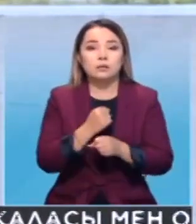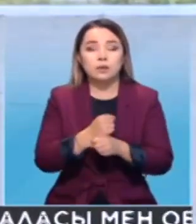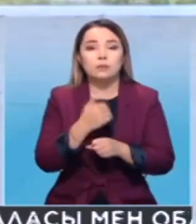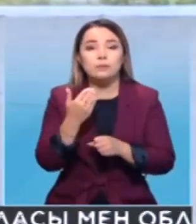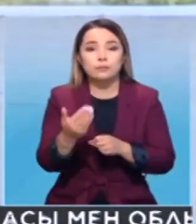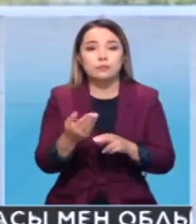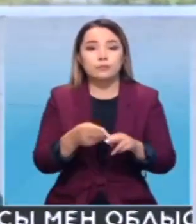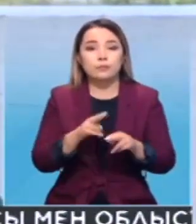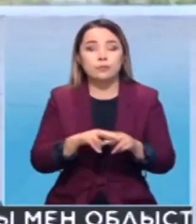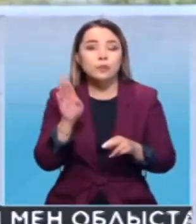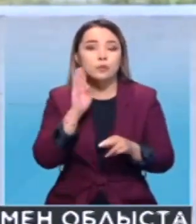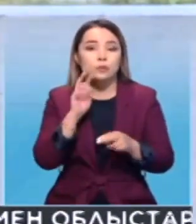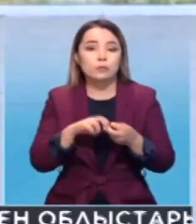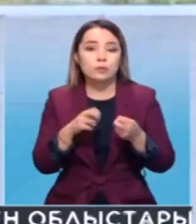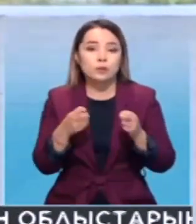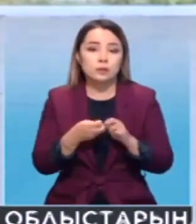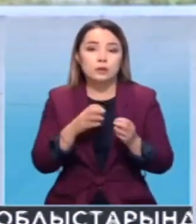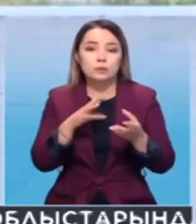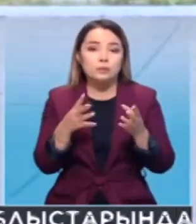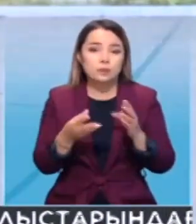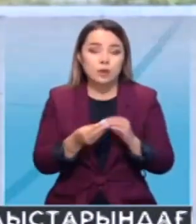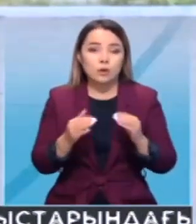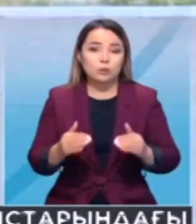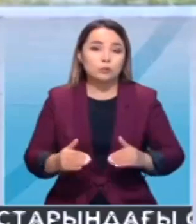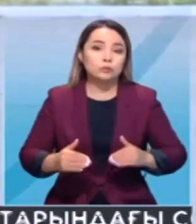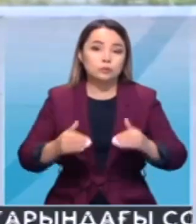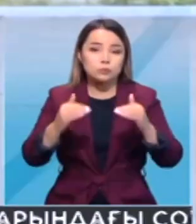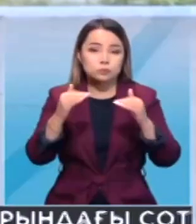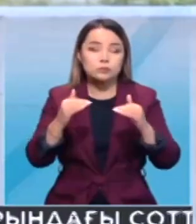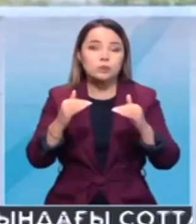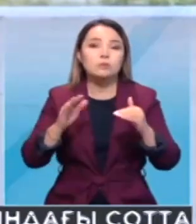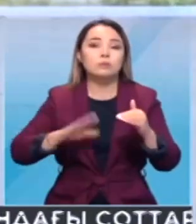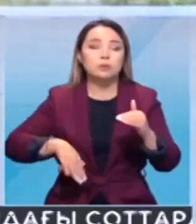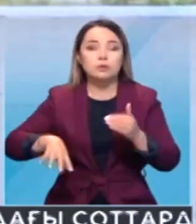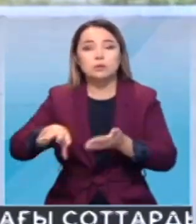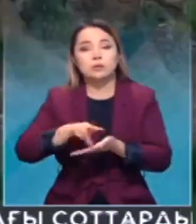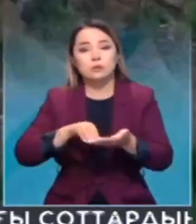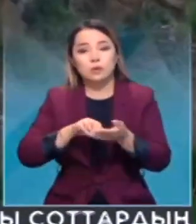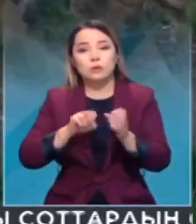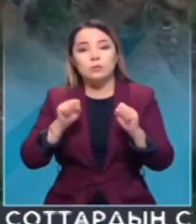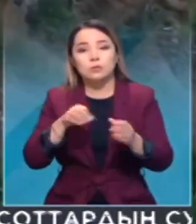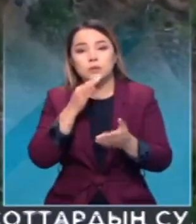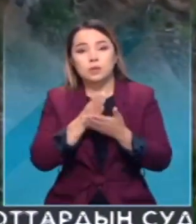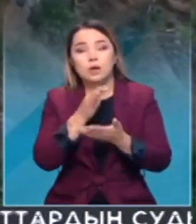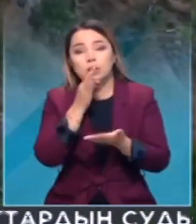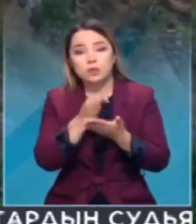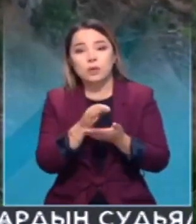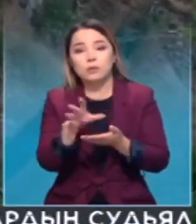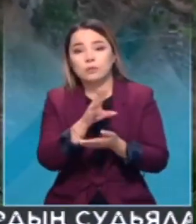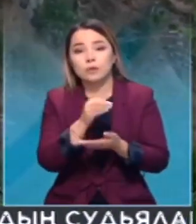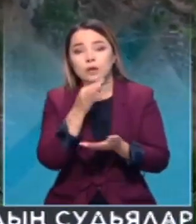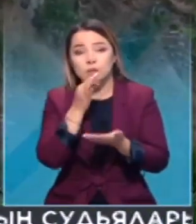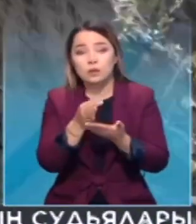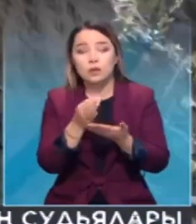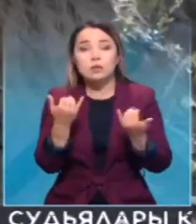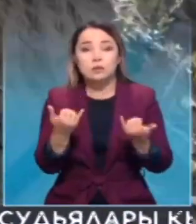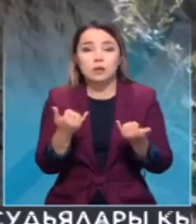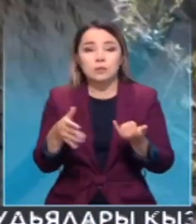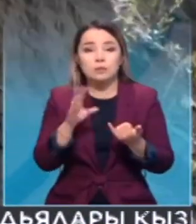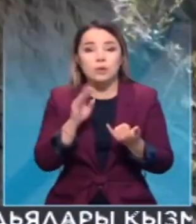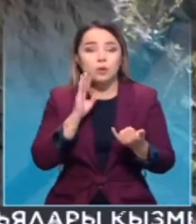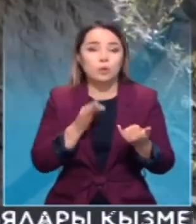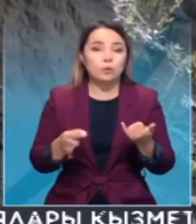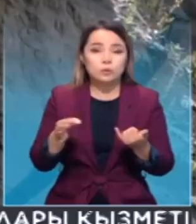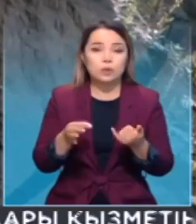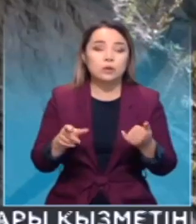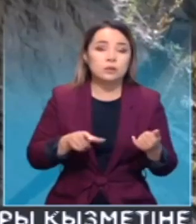суының мәселесі көтерілгеннен кейін бұл мәселе қайтадан қайталанады. Жауаптылардың айтуынша, өзен аңғарын мықтап бекіту